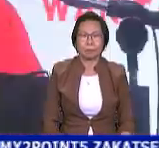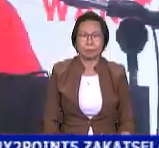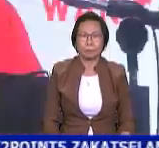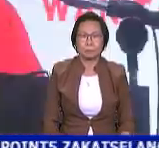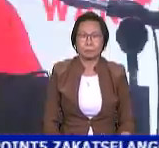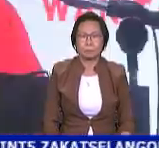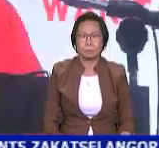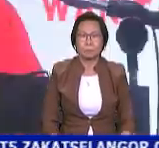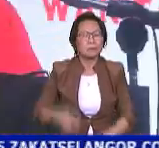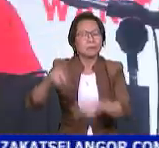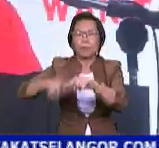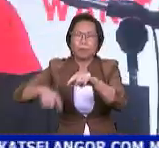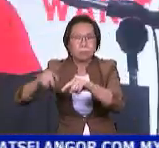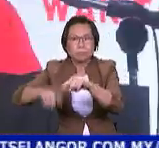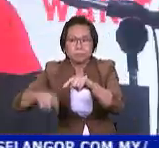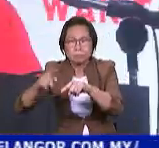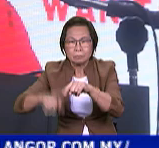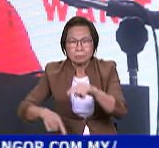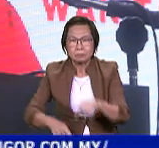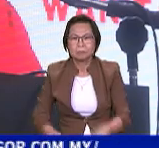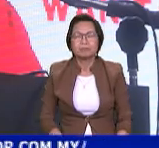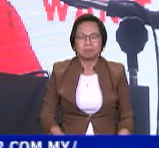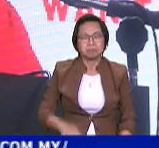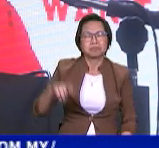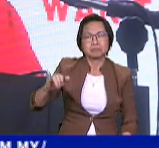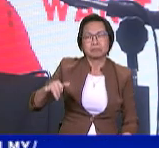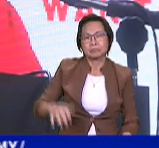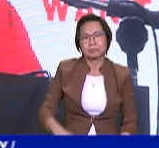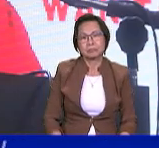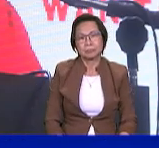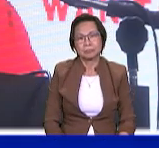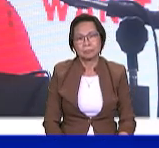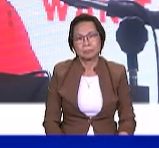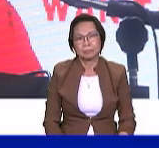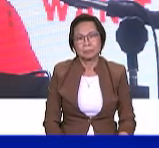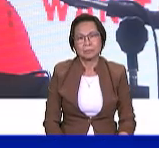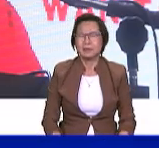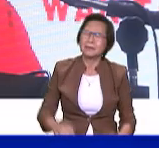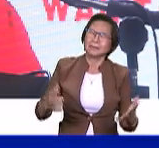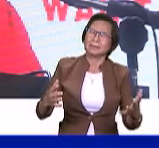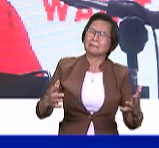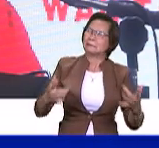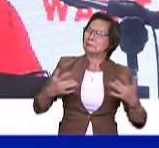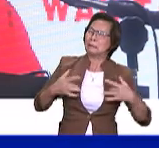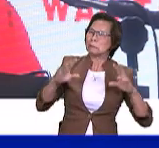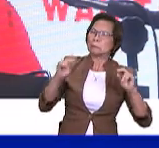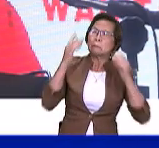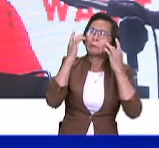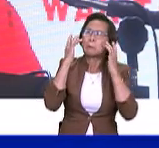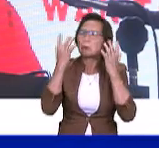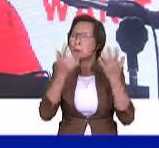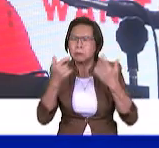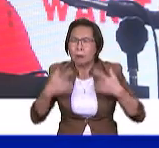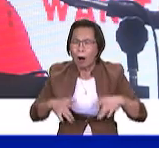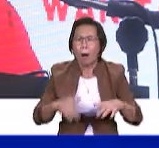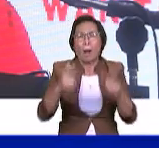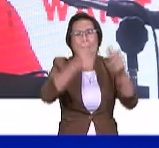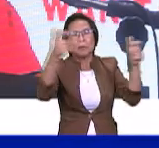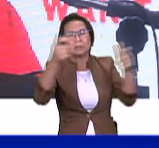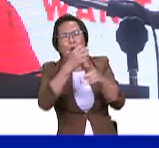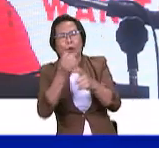Kita tak bolehlah menafikan, just menafikan. Kerana besar atau